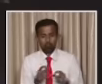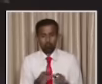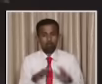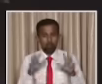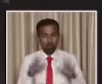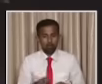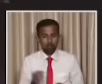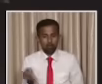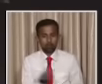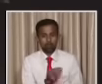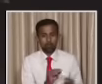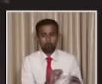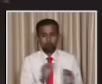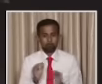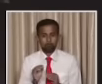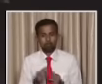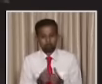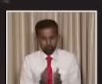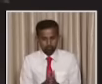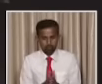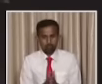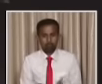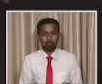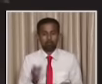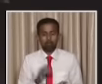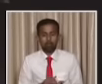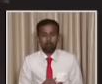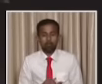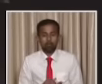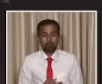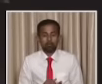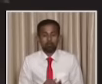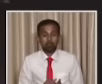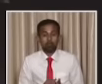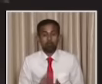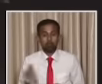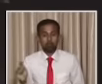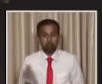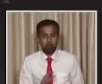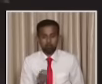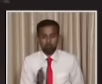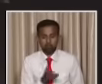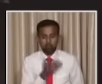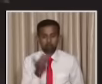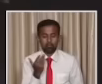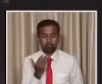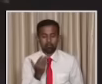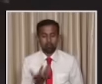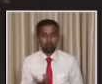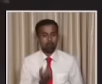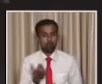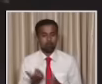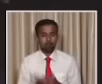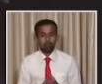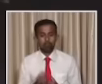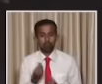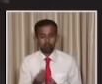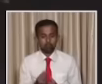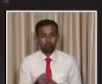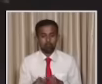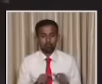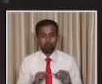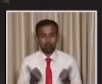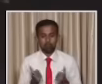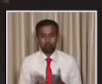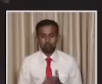අයිතිය දුන්නාට පස්සේ ඒ මිනිස්සු මේ රටට නැවත වතාවක් ඒ ආදායම ගේන්න පුළුවන් අවස්ථාවක් උදා කරනවා වගේම ඔවුන්ගේ